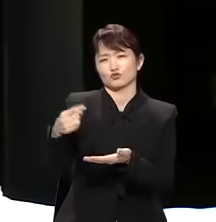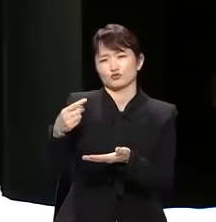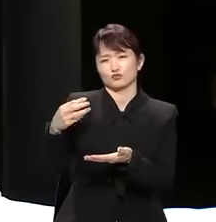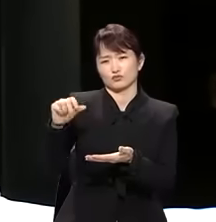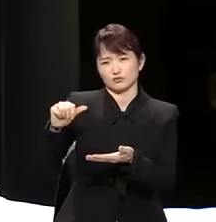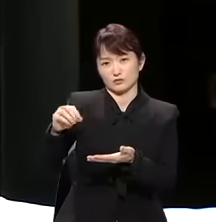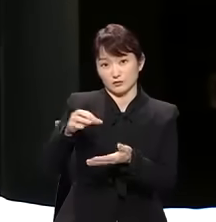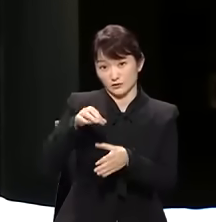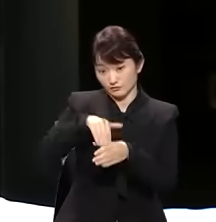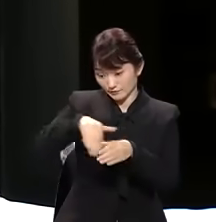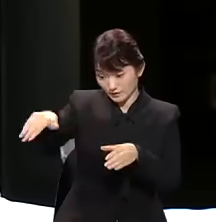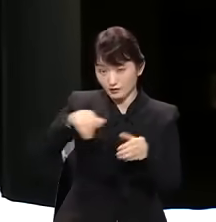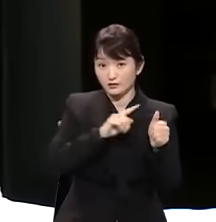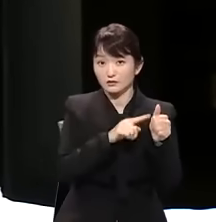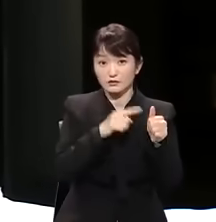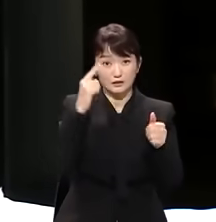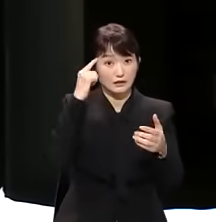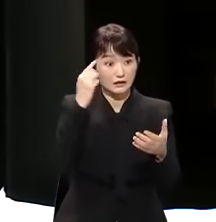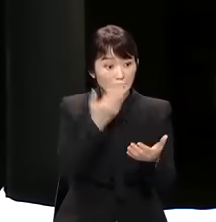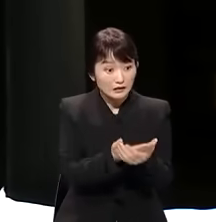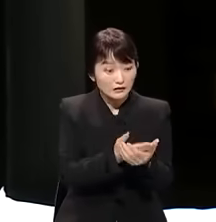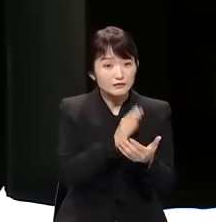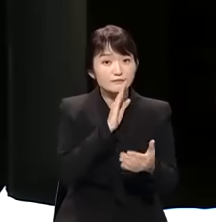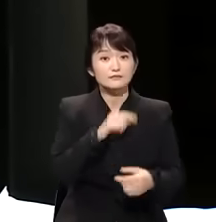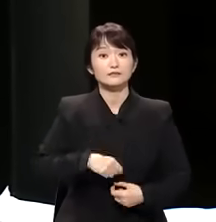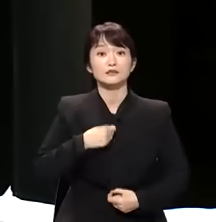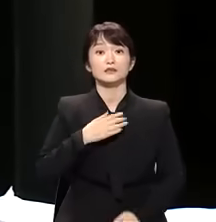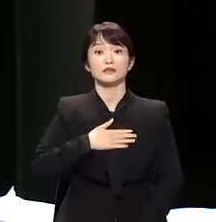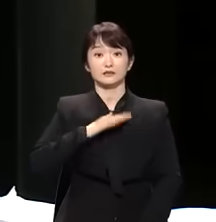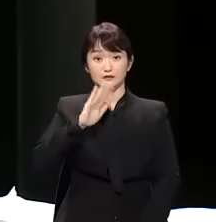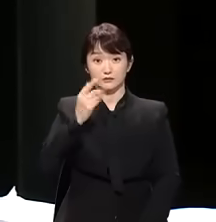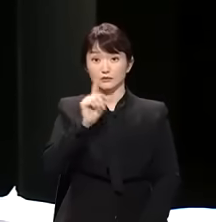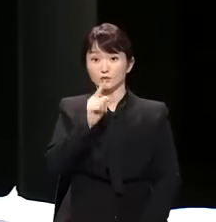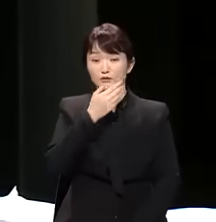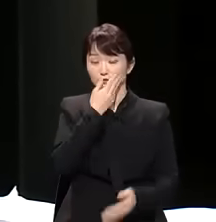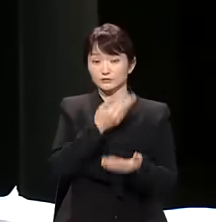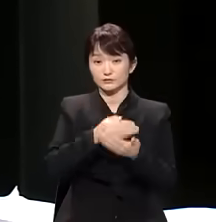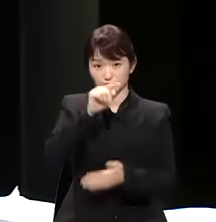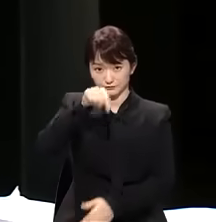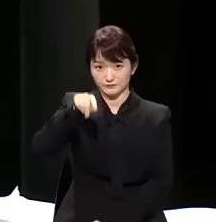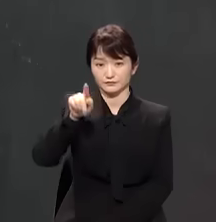줬습니다 자이 남성 충격적인 진실을 알게 됩니다 체크포인트